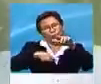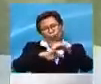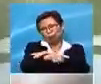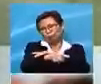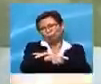1985